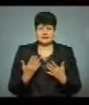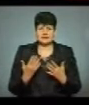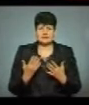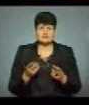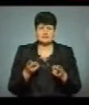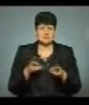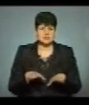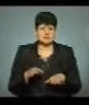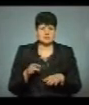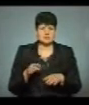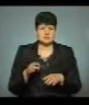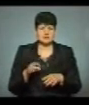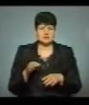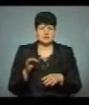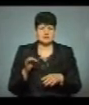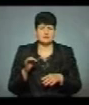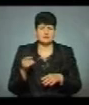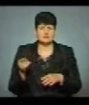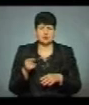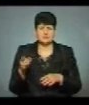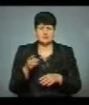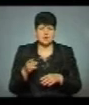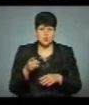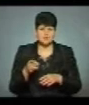Тернопільському районі і назві їхні, будь ласка,